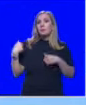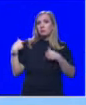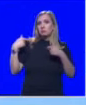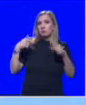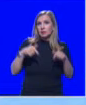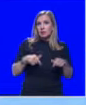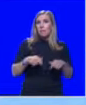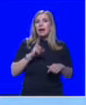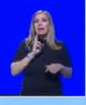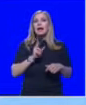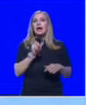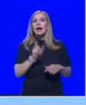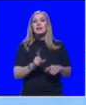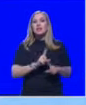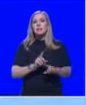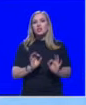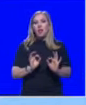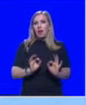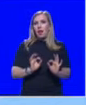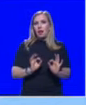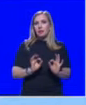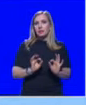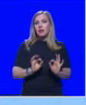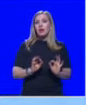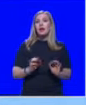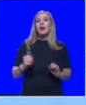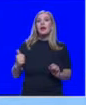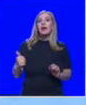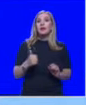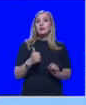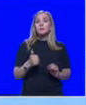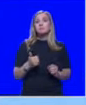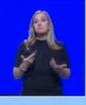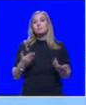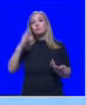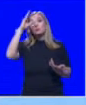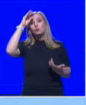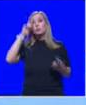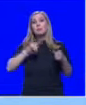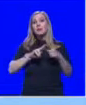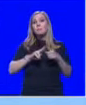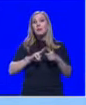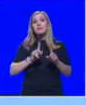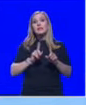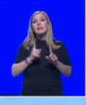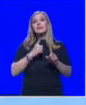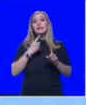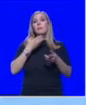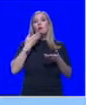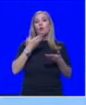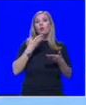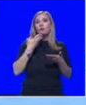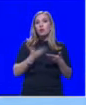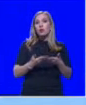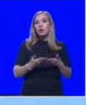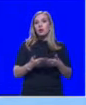Карадая не беше реалният лидер. И господин Пеевски беше не само говорител, но като